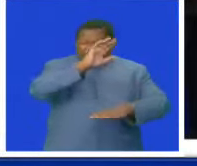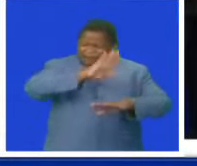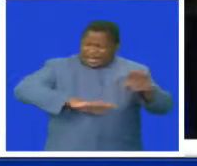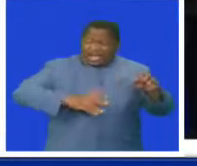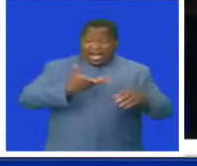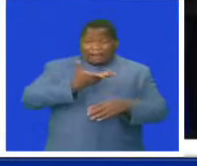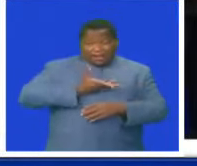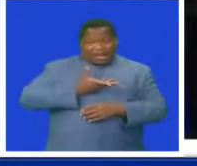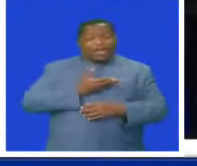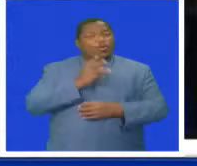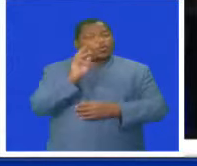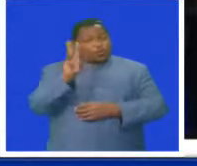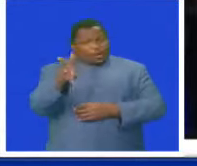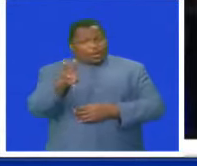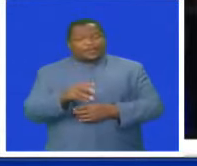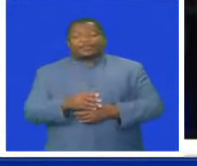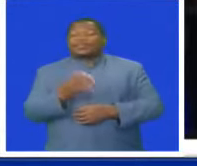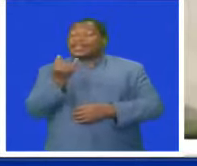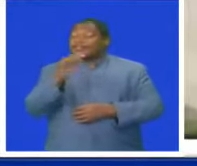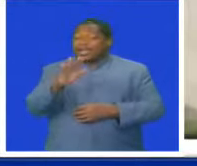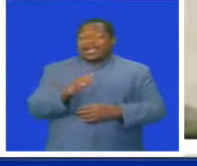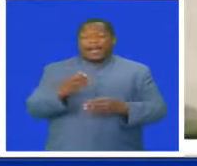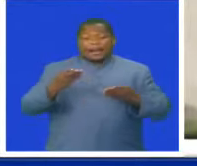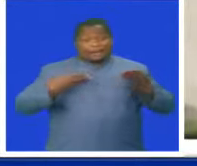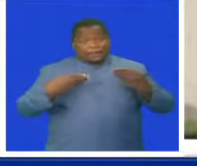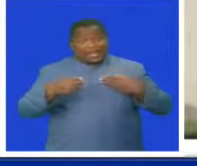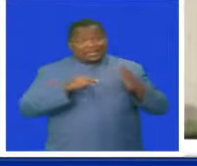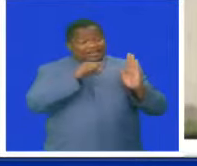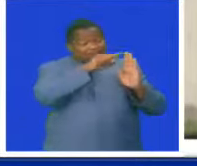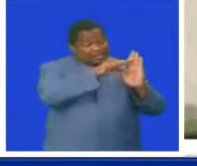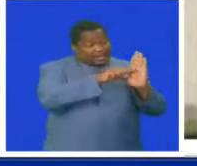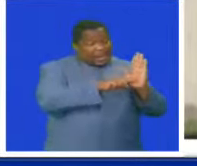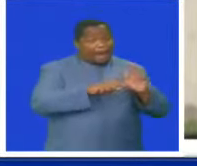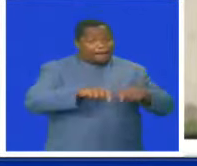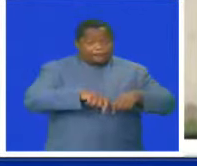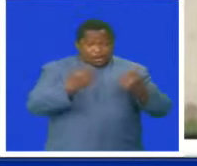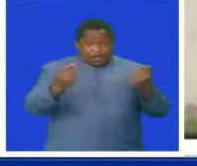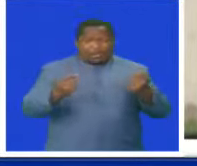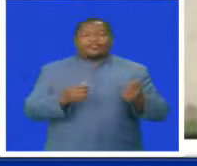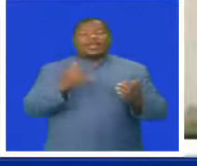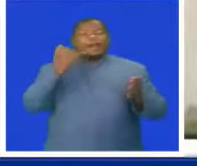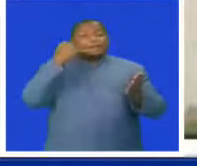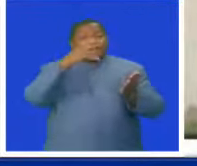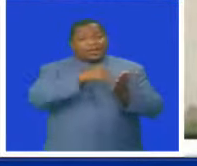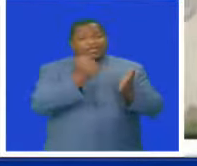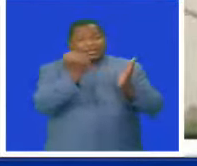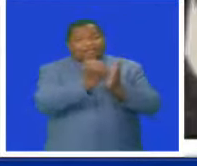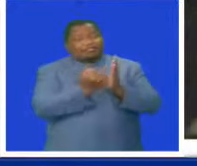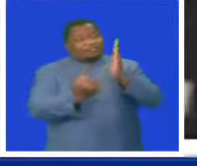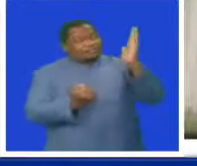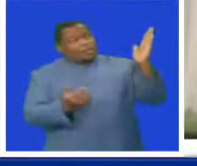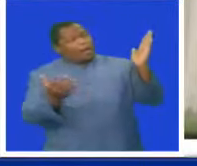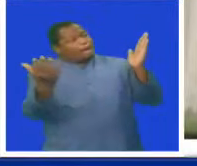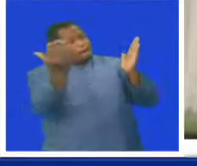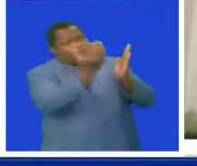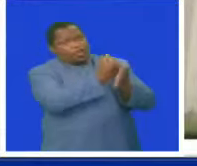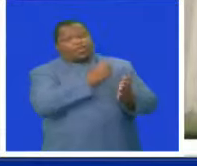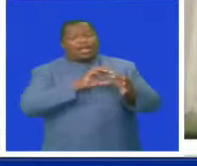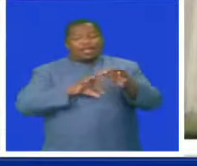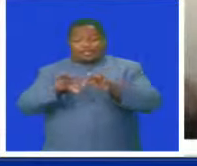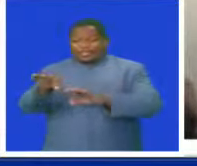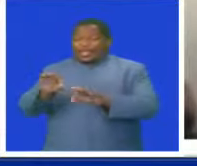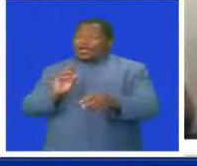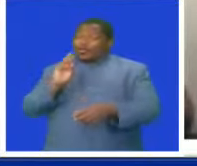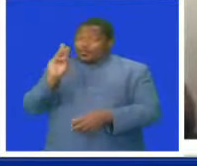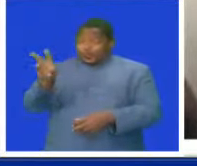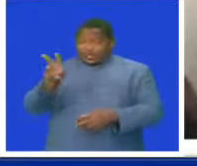noma-ke letimvumo tekusebenta bekunene ndinankulu uthi uhulumende sosakhile izimelwane nenhlangano yakaphanzela umntwana le